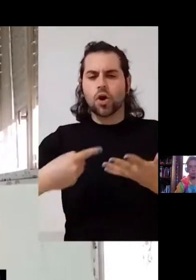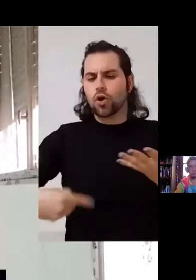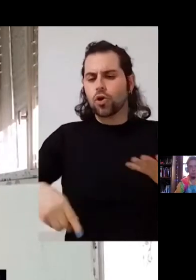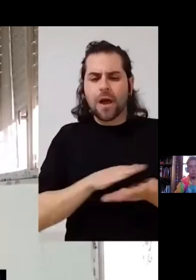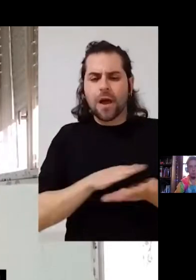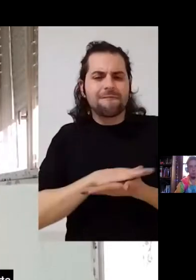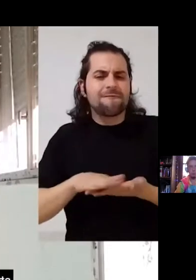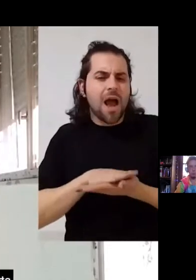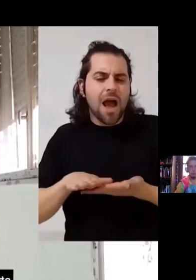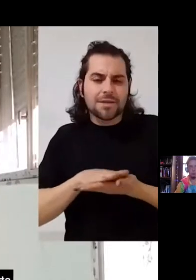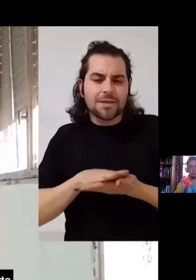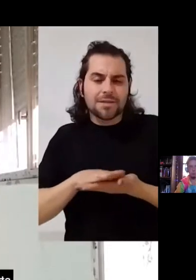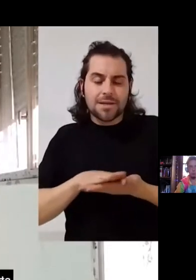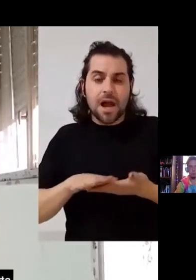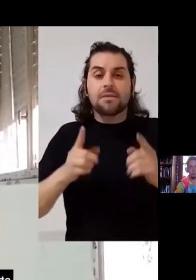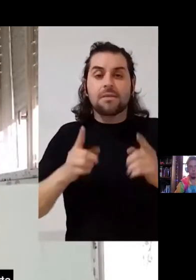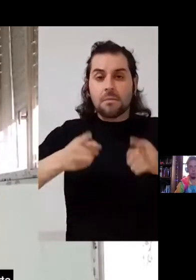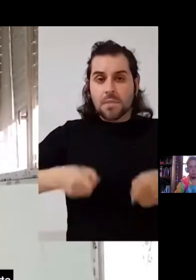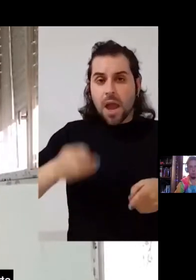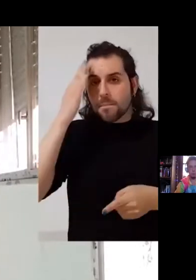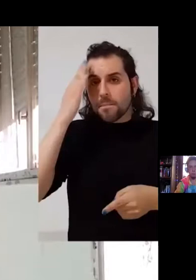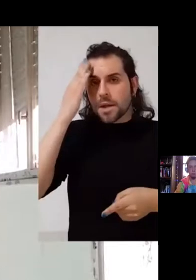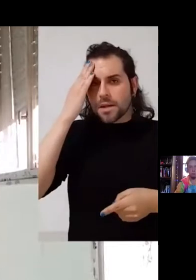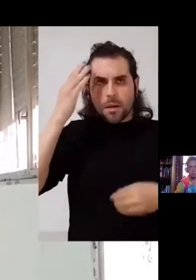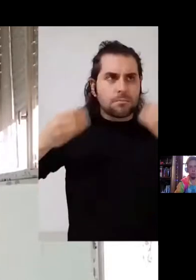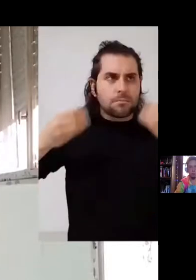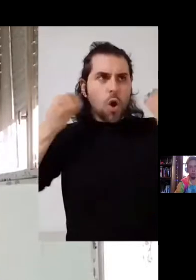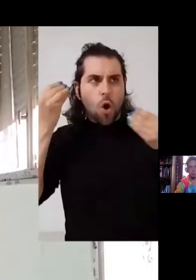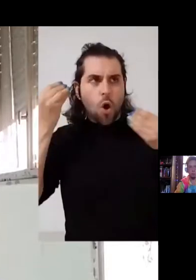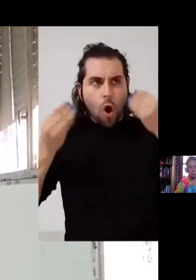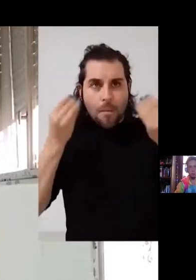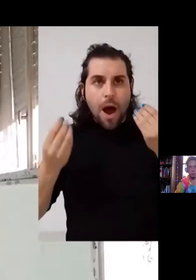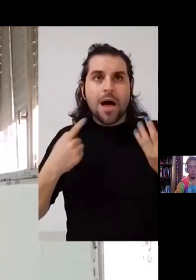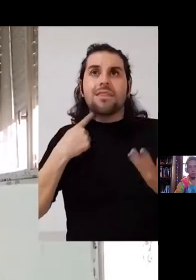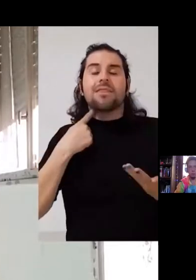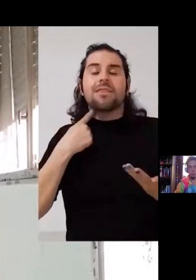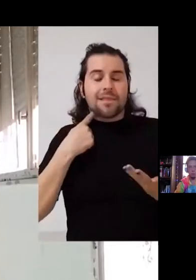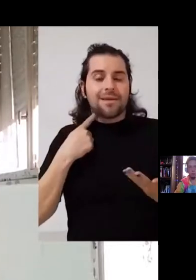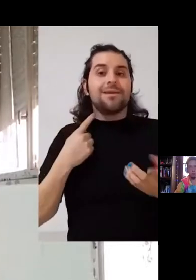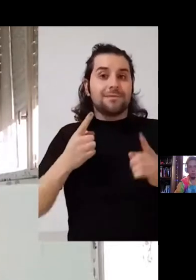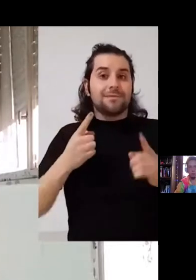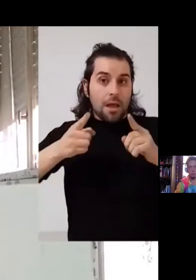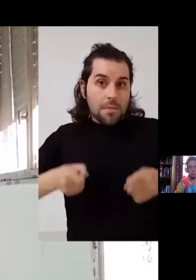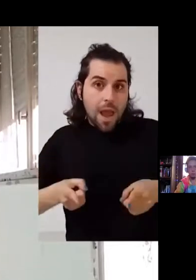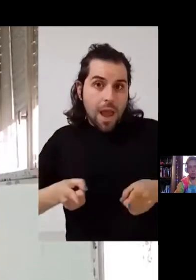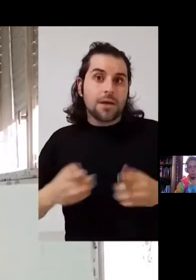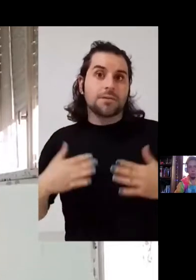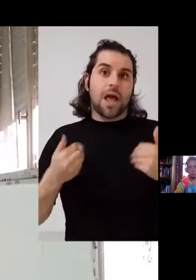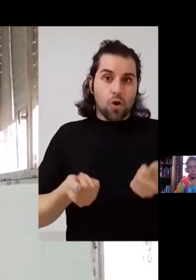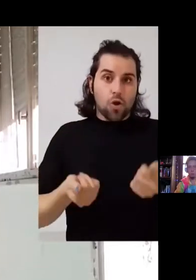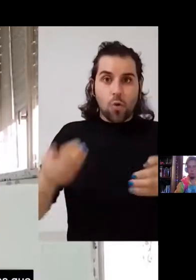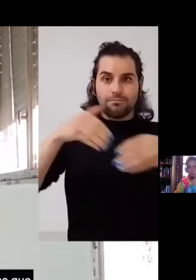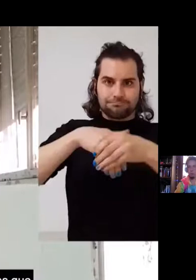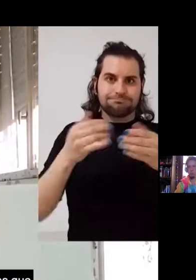quel autre risque de santé mentale. Évidemment, c'est couvert aussi dans ce qui est la